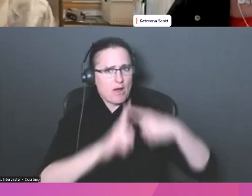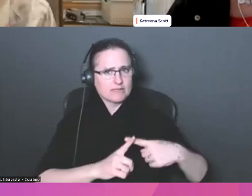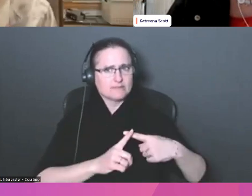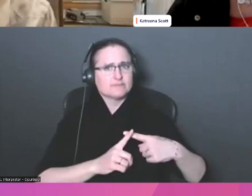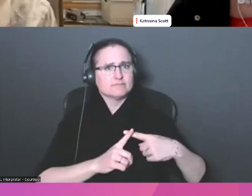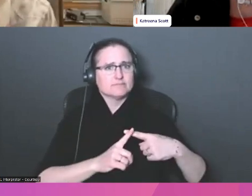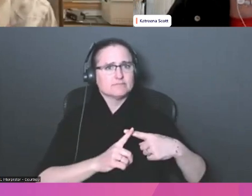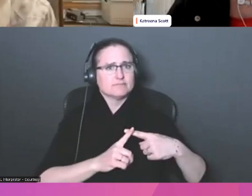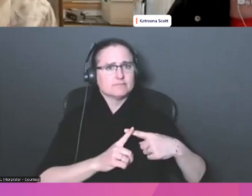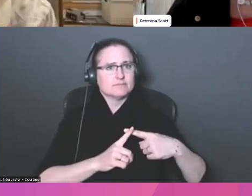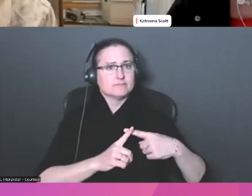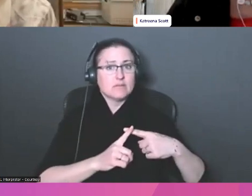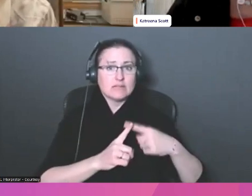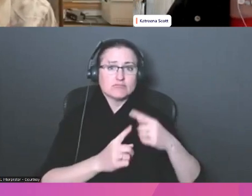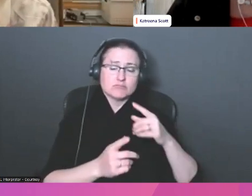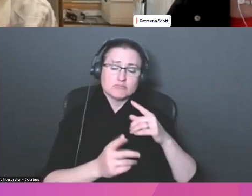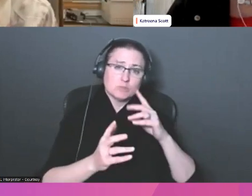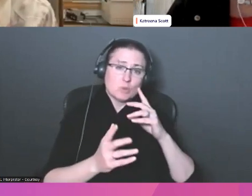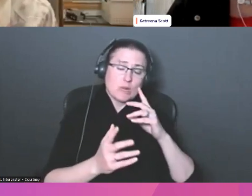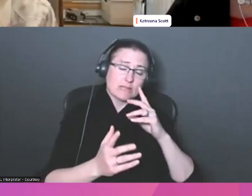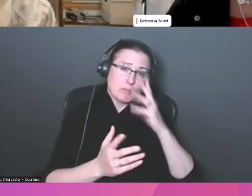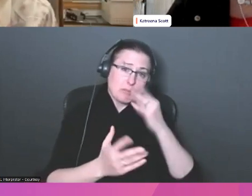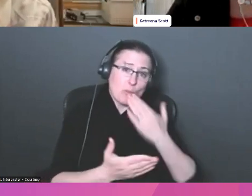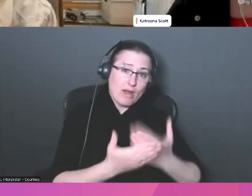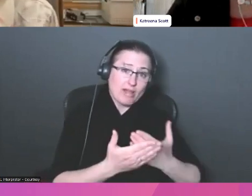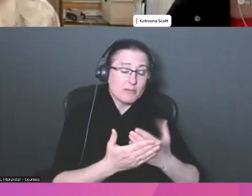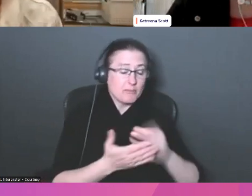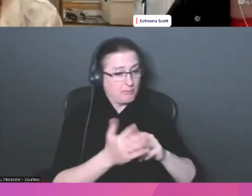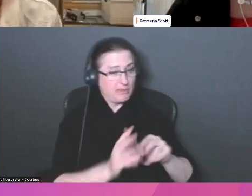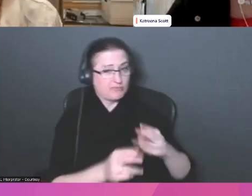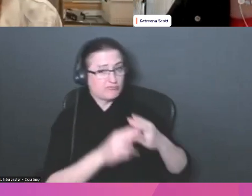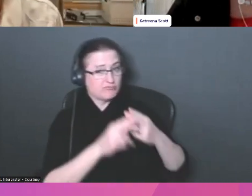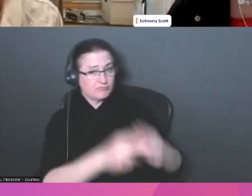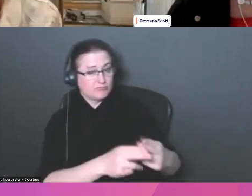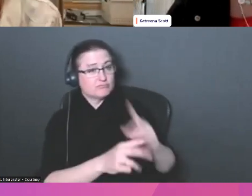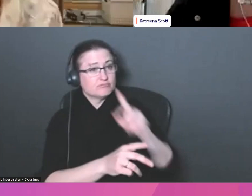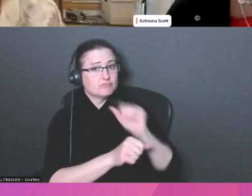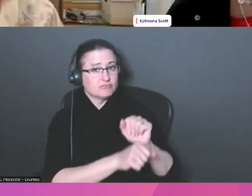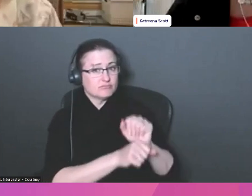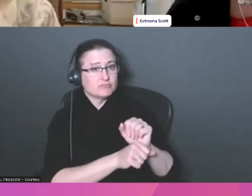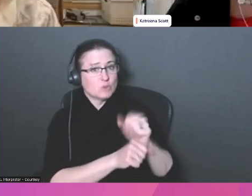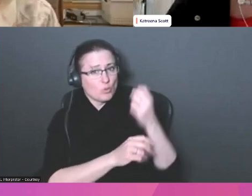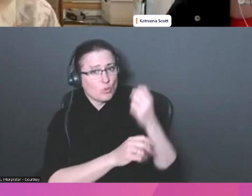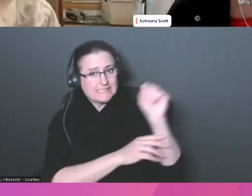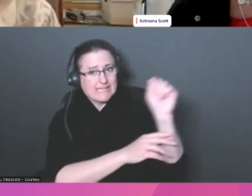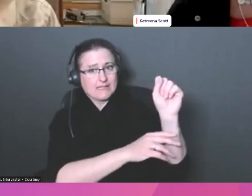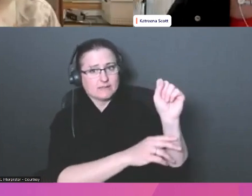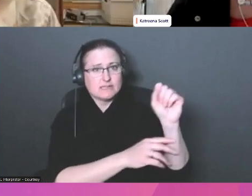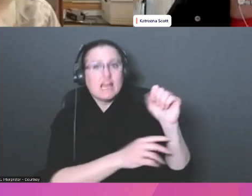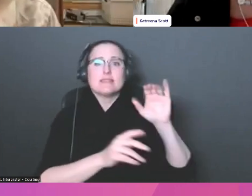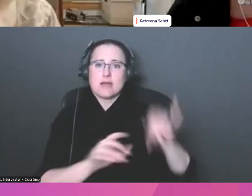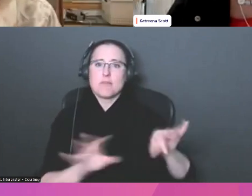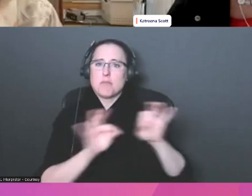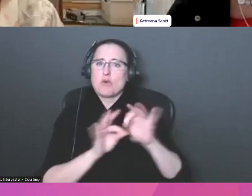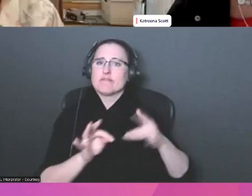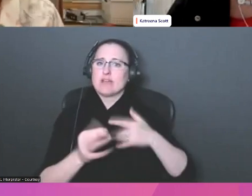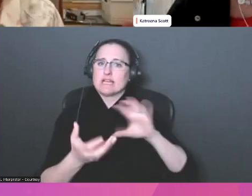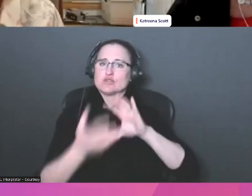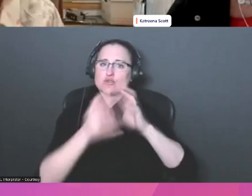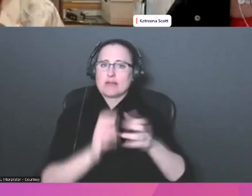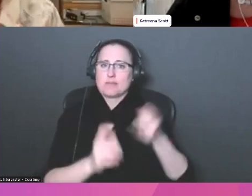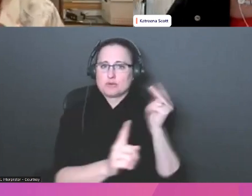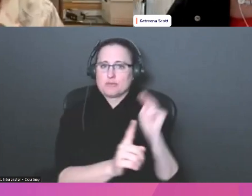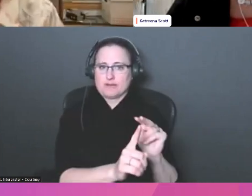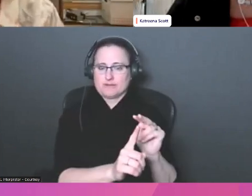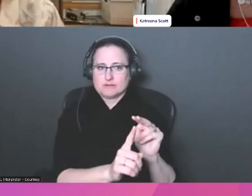Elles avaient des caractéristiques très positives et elles se portaient assez bien. Donc, nous pensons que ces femmes sont résilientes et je pense que